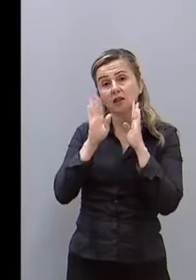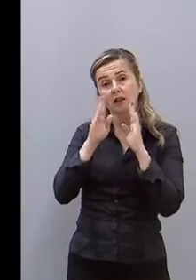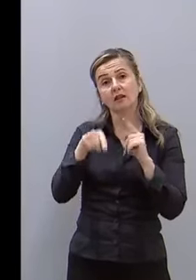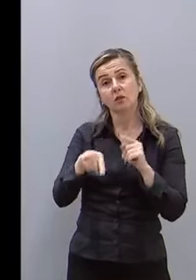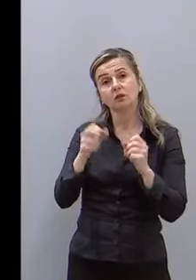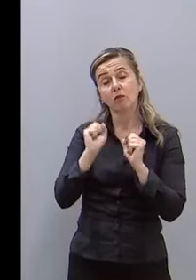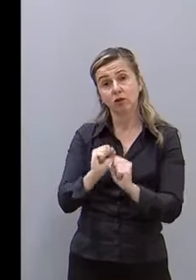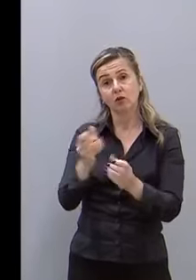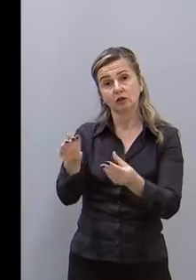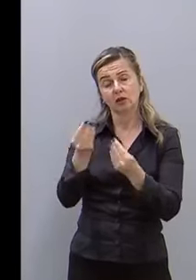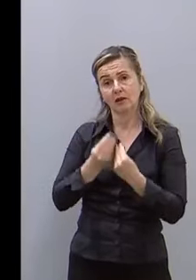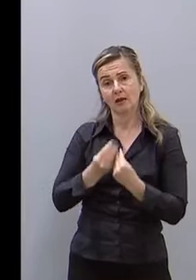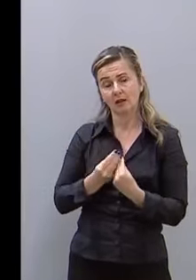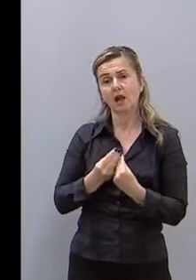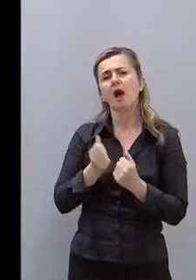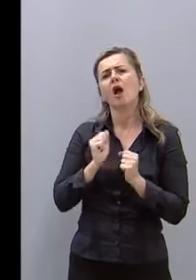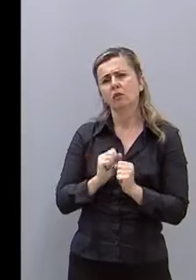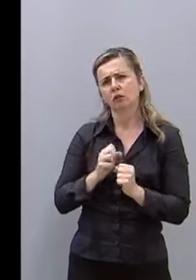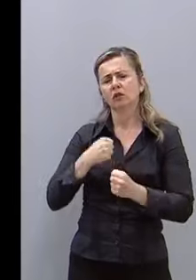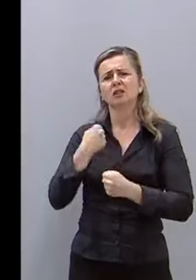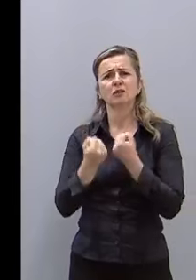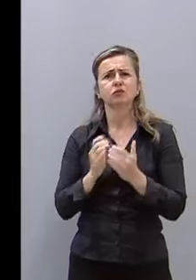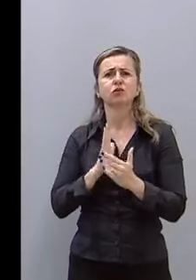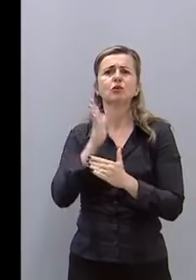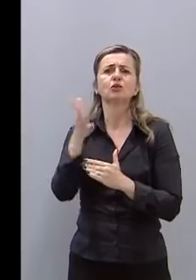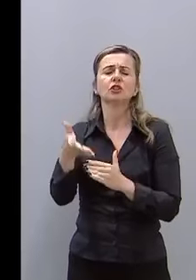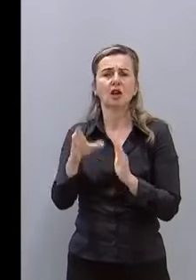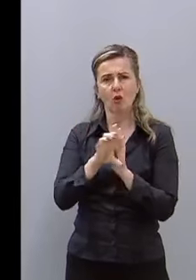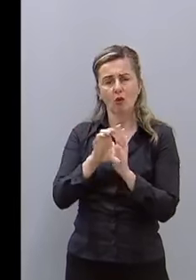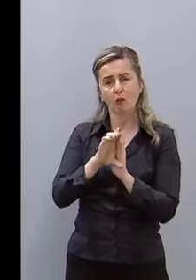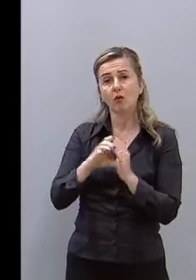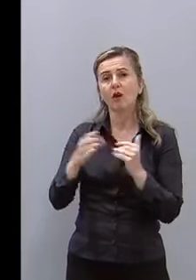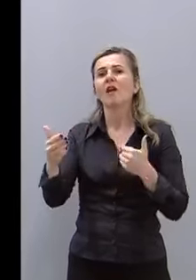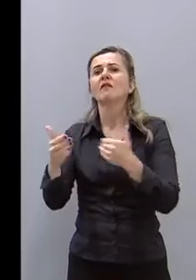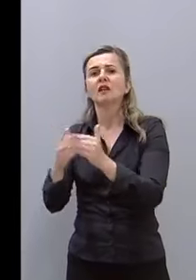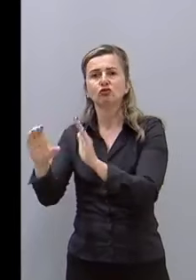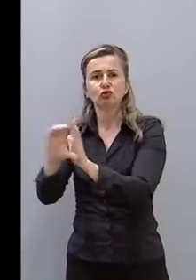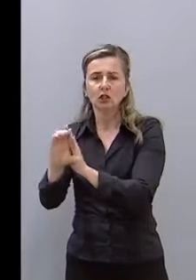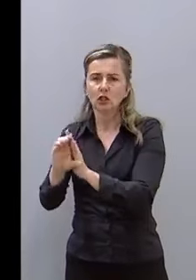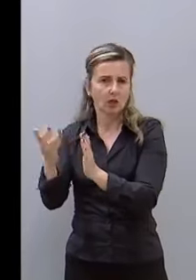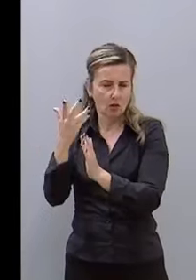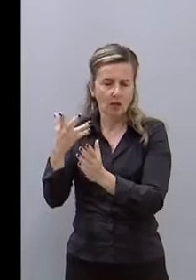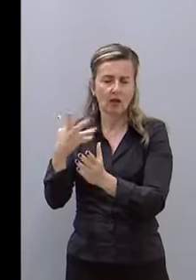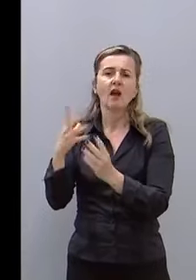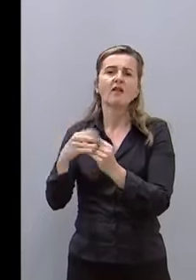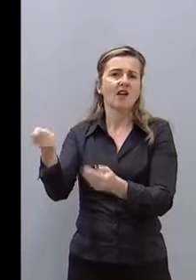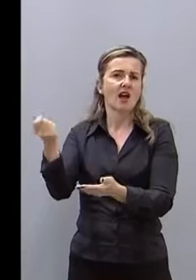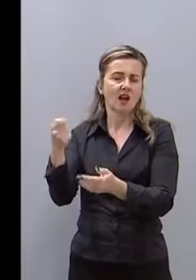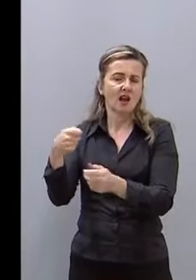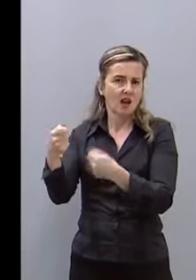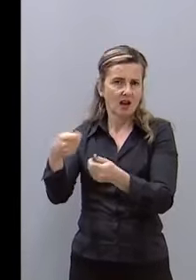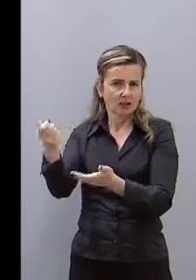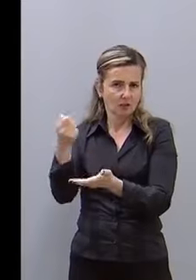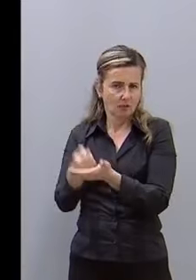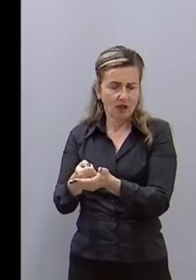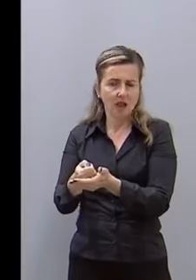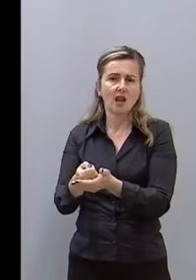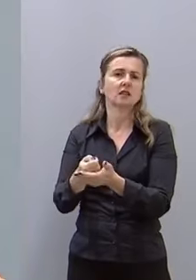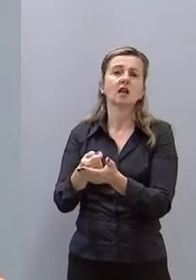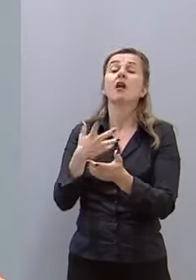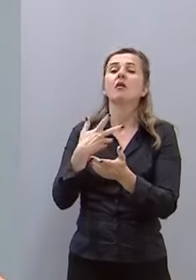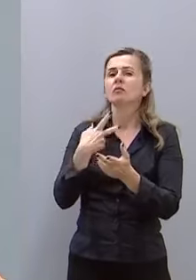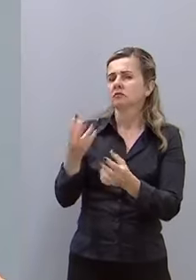possibilità il fatto di non potersi muovere dal proprio comune dal comune confinante per andare a fare a fare la spesa o